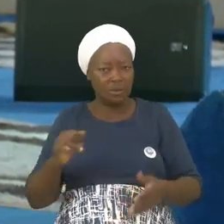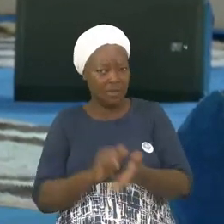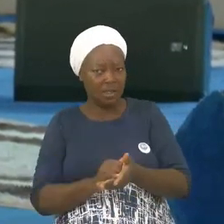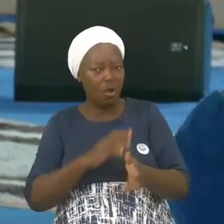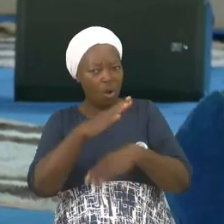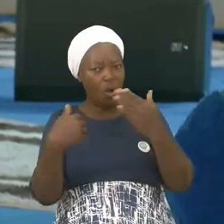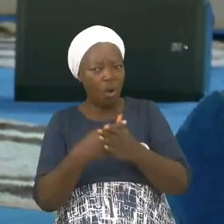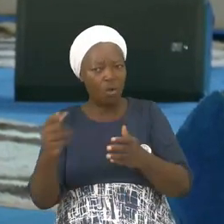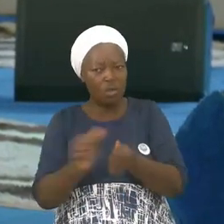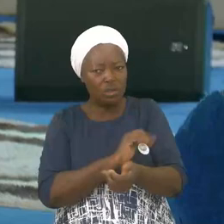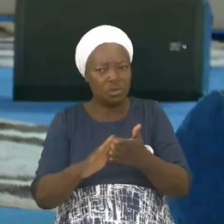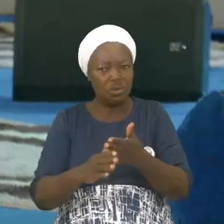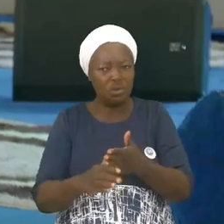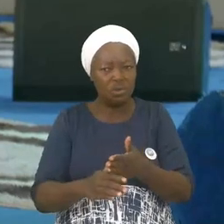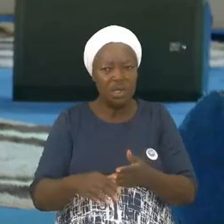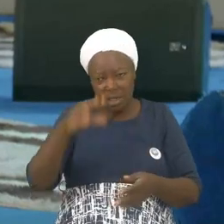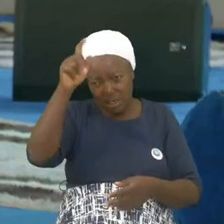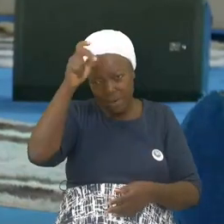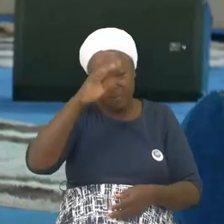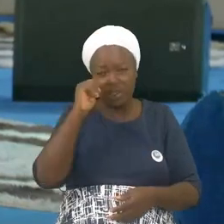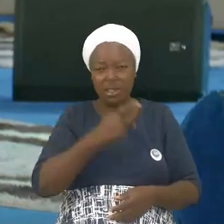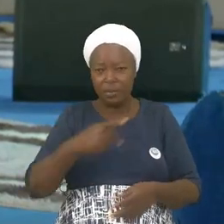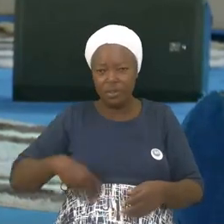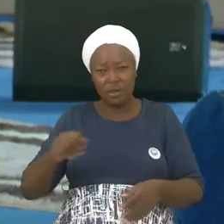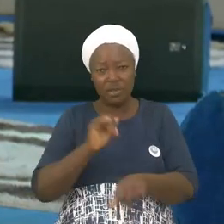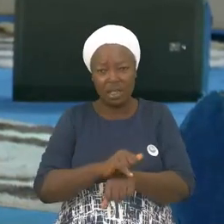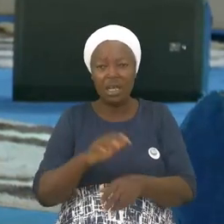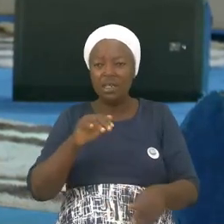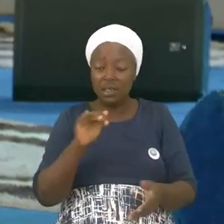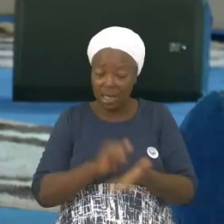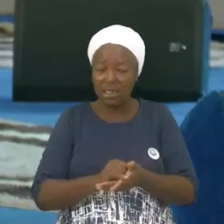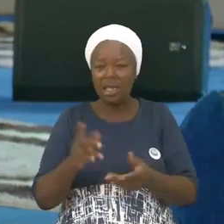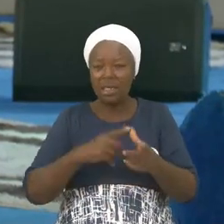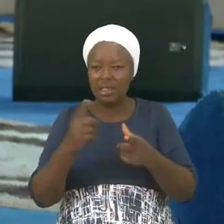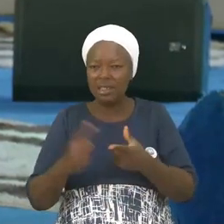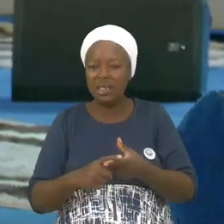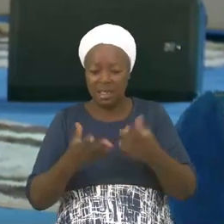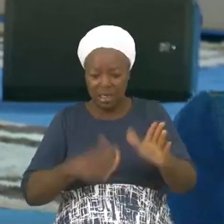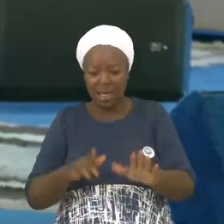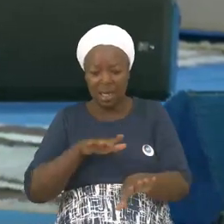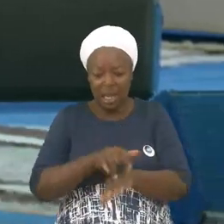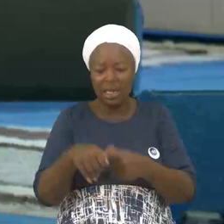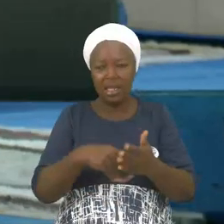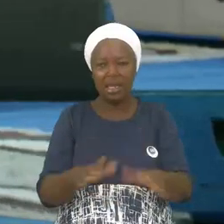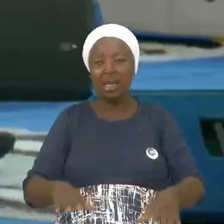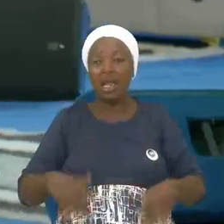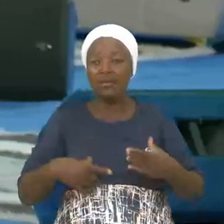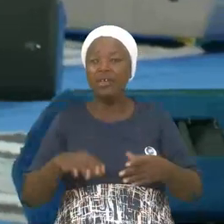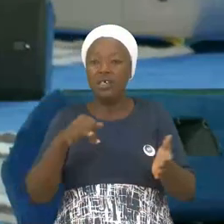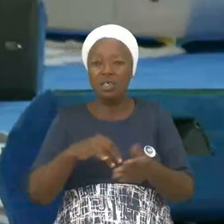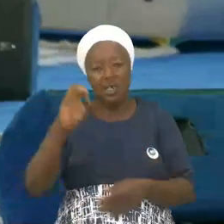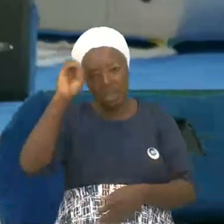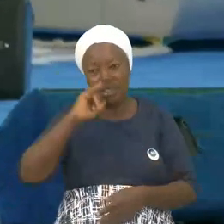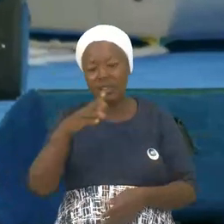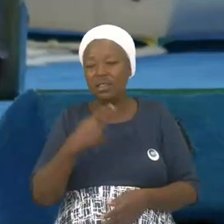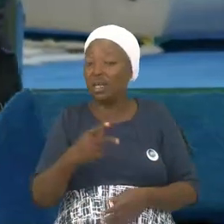le prince de cela. Toute la destruction, c'est lui le prince de tout cela. La mort prématurée, il est le prince de